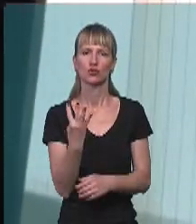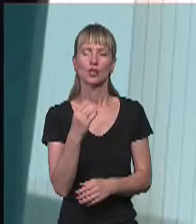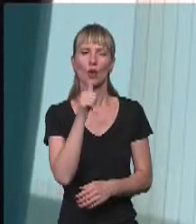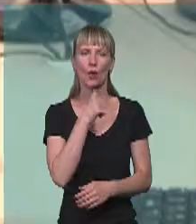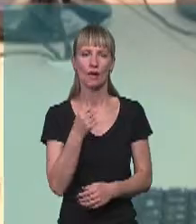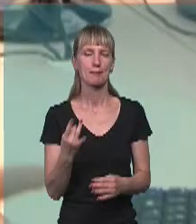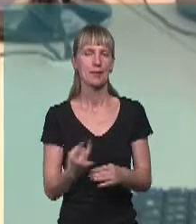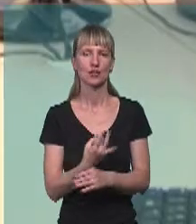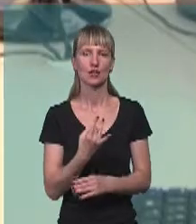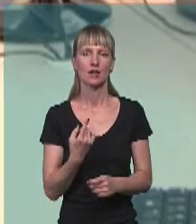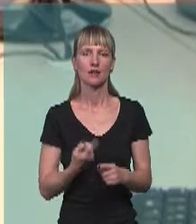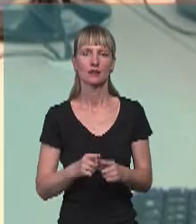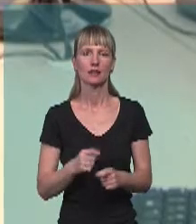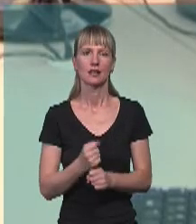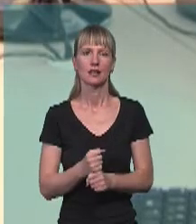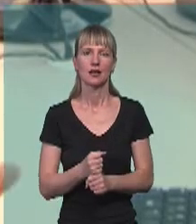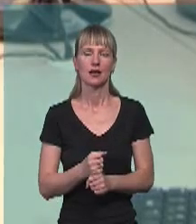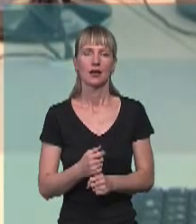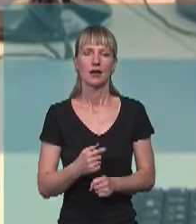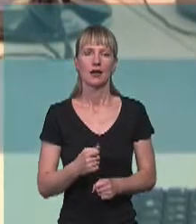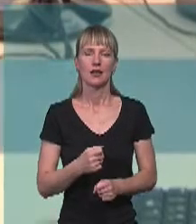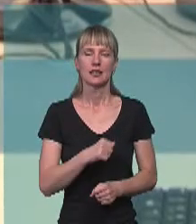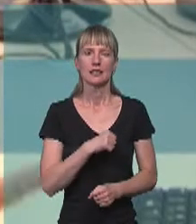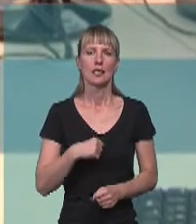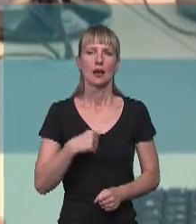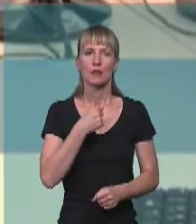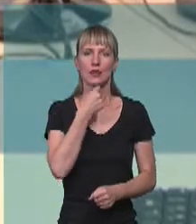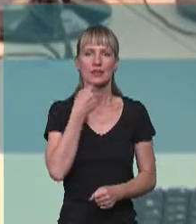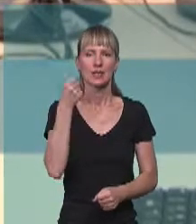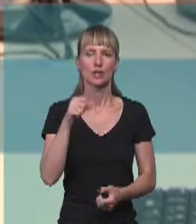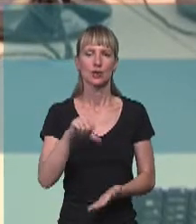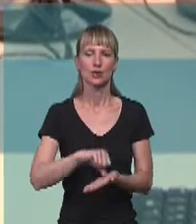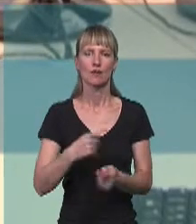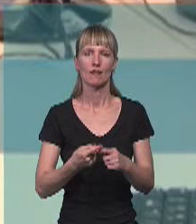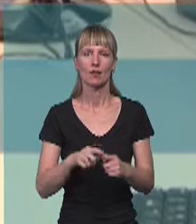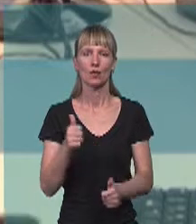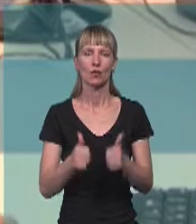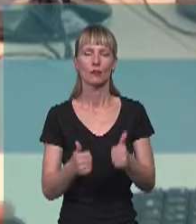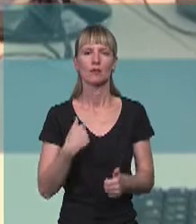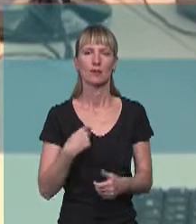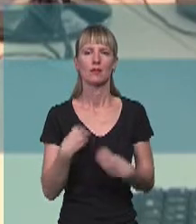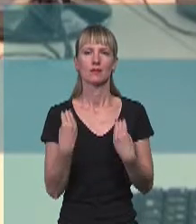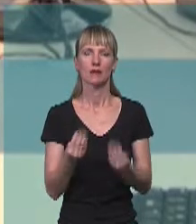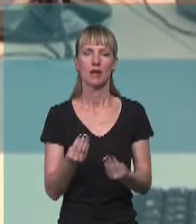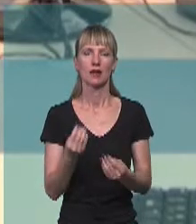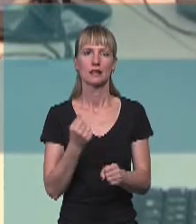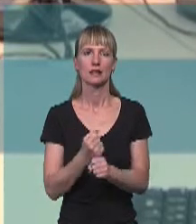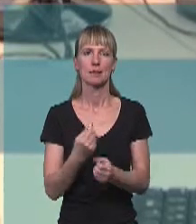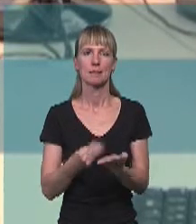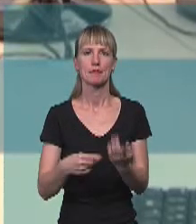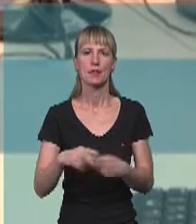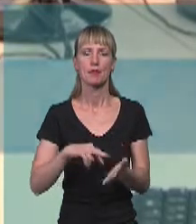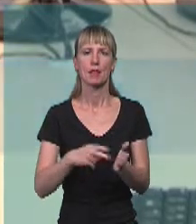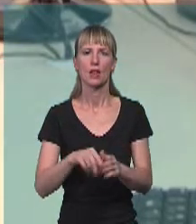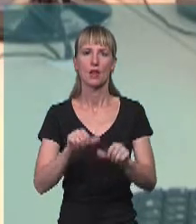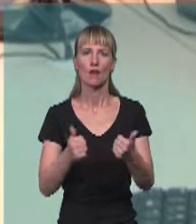також перший. Як найстарша учасниця в цьому конкурсі? Як найстарша. І в цьому конкурсі мені довірили розробляти бізнес-план